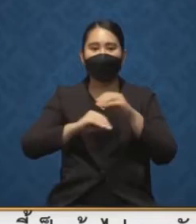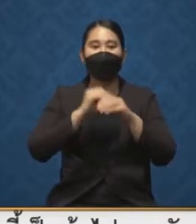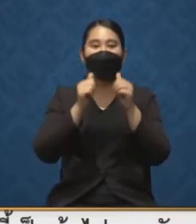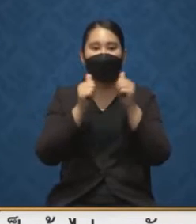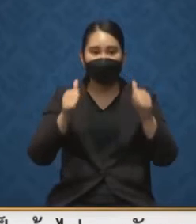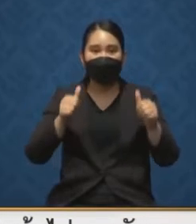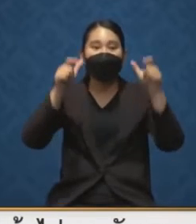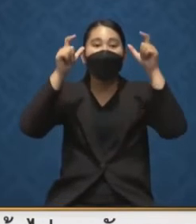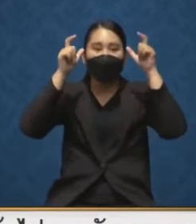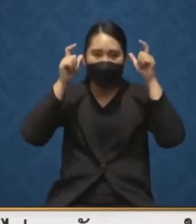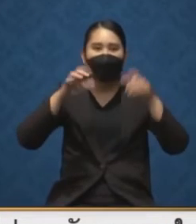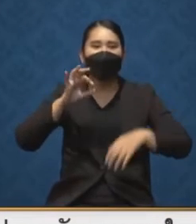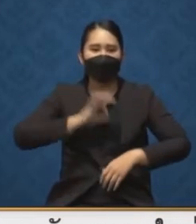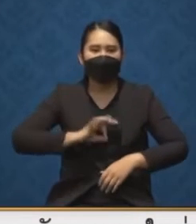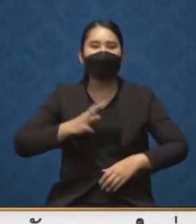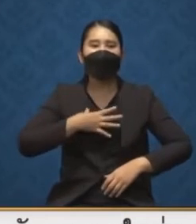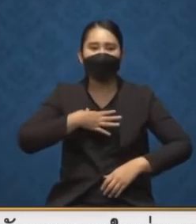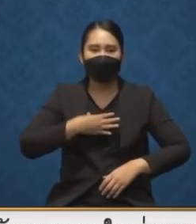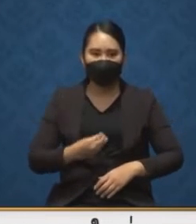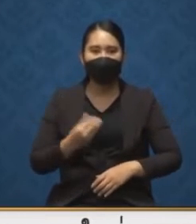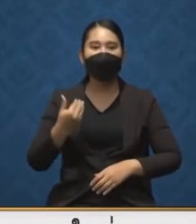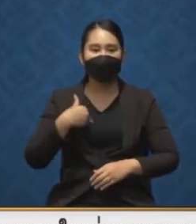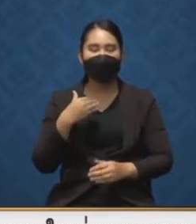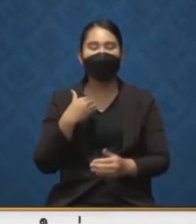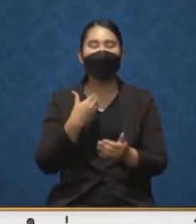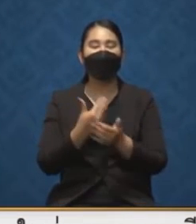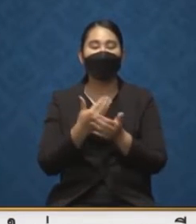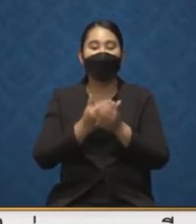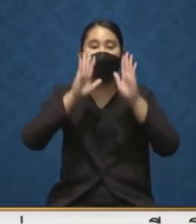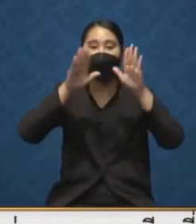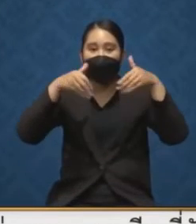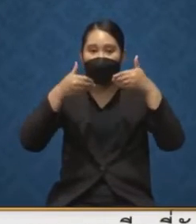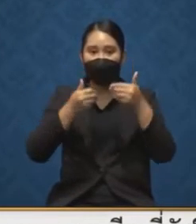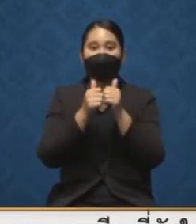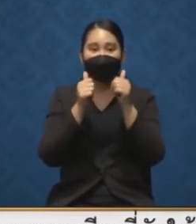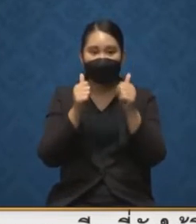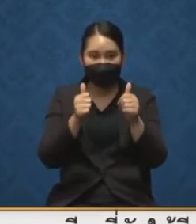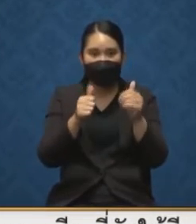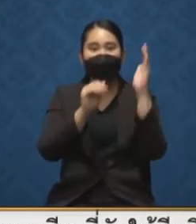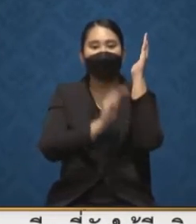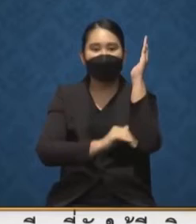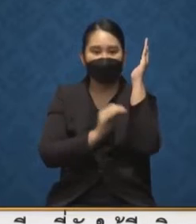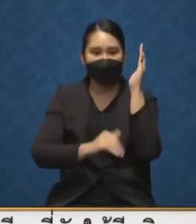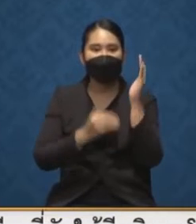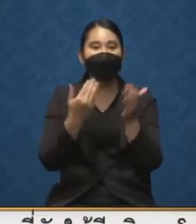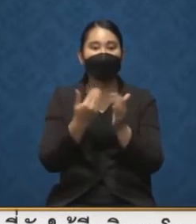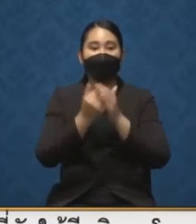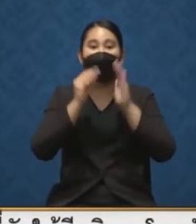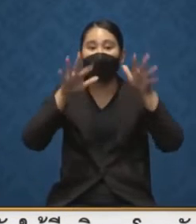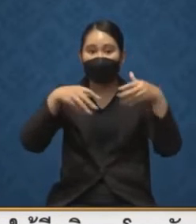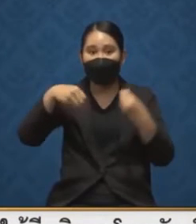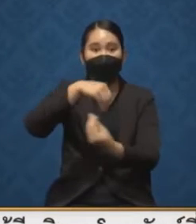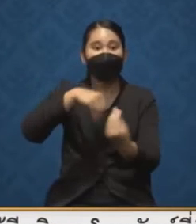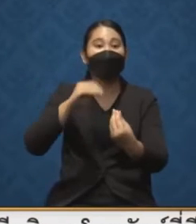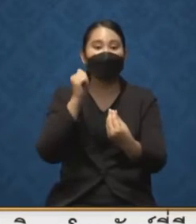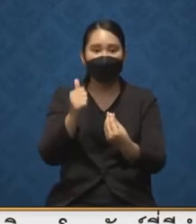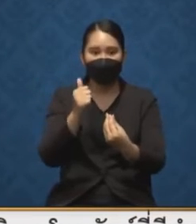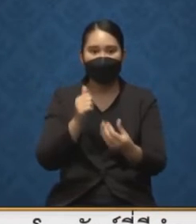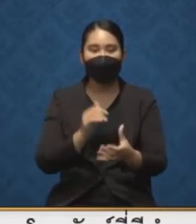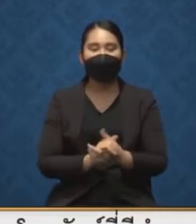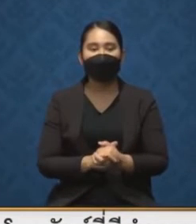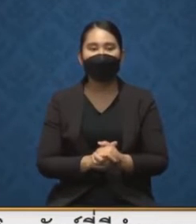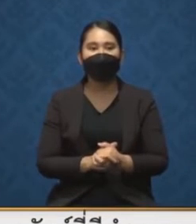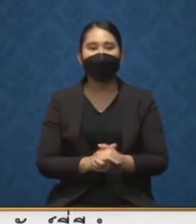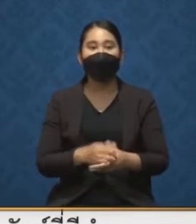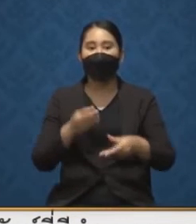รพอใจสามารถยกรายได้ให้กับพี่น้องชายแดนใต้ได้และก็มีตล